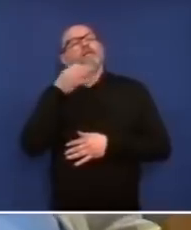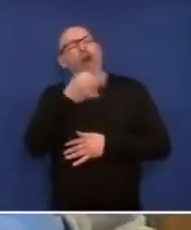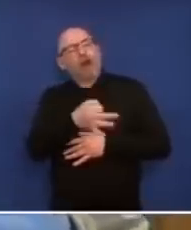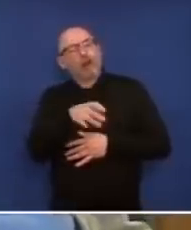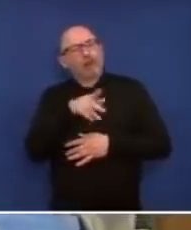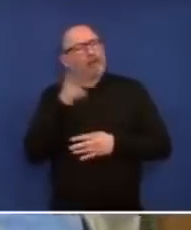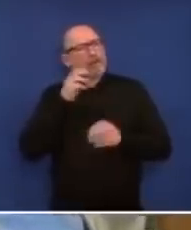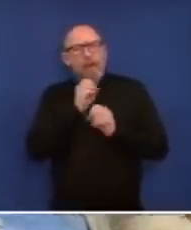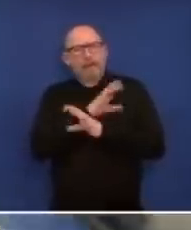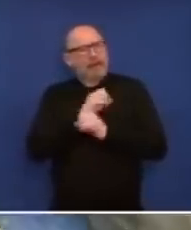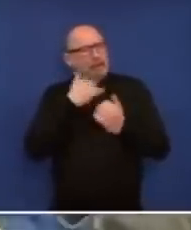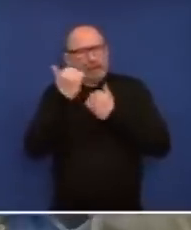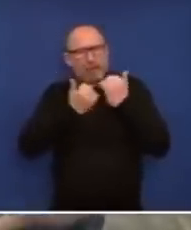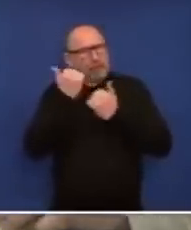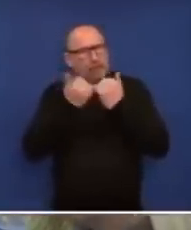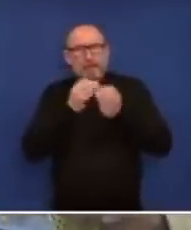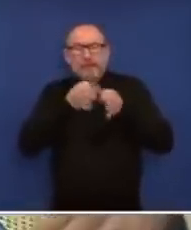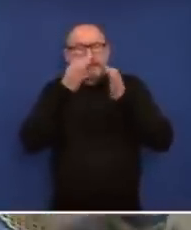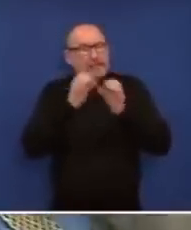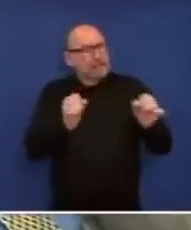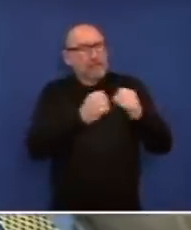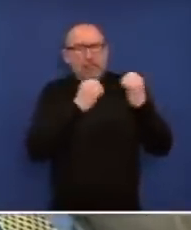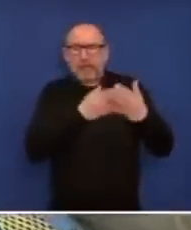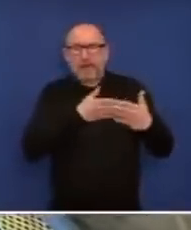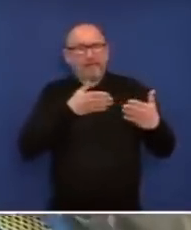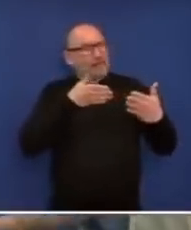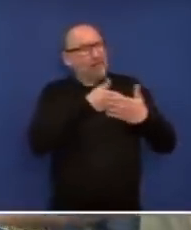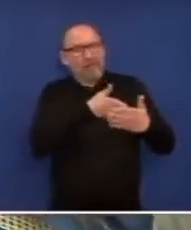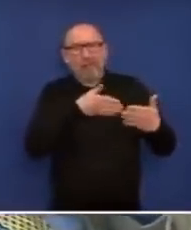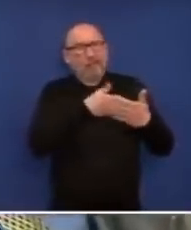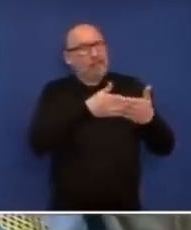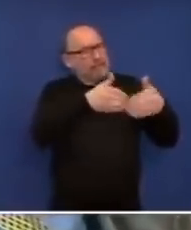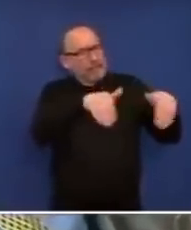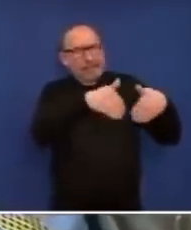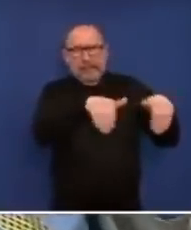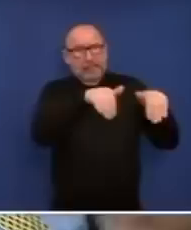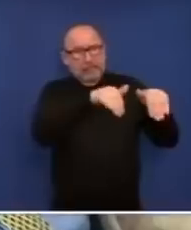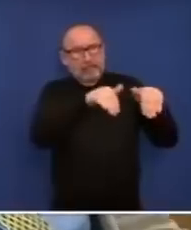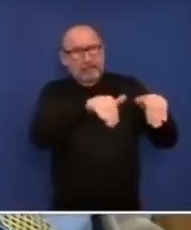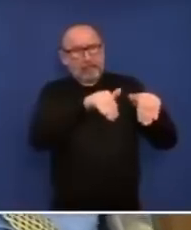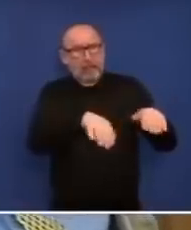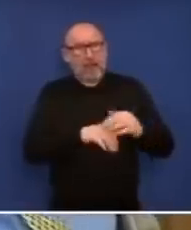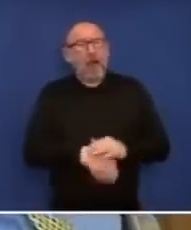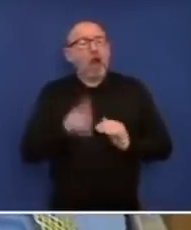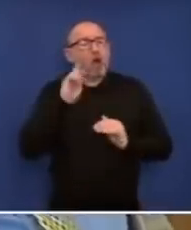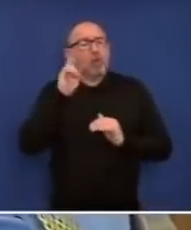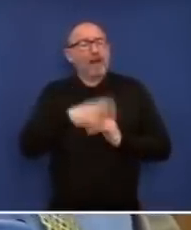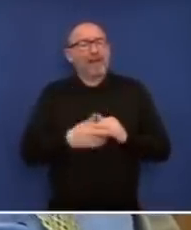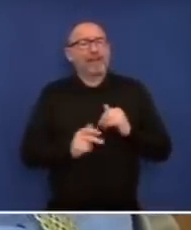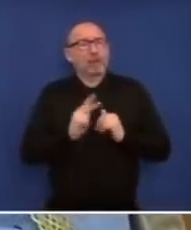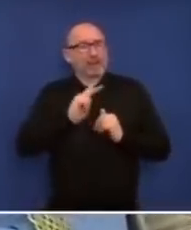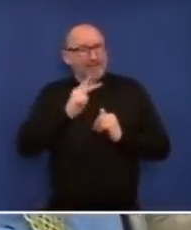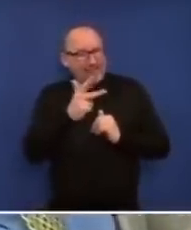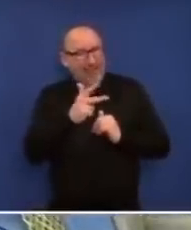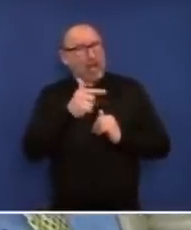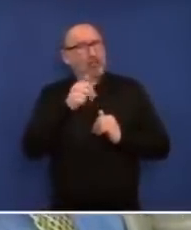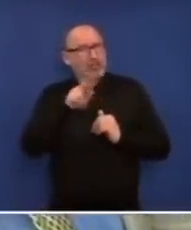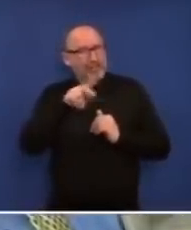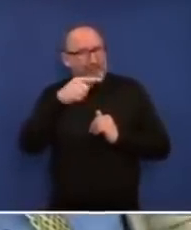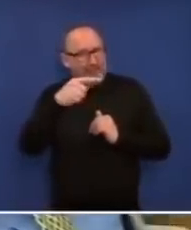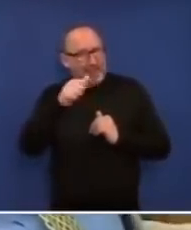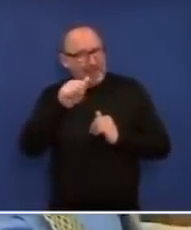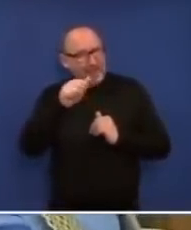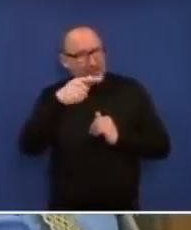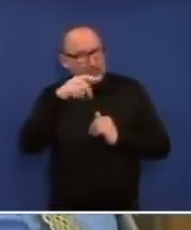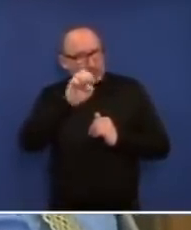die Intensivstationen an ihrer Grenze sind bereits. Es gab sogar Medienberichte über Triage. Der Beirat sagt nun, die Pandemie hat